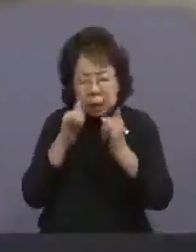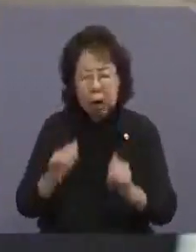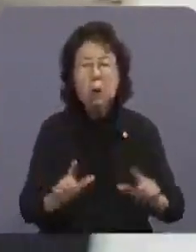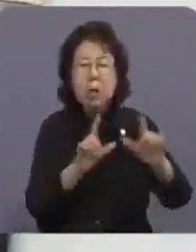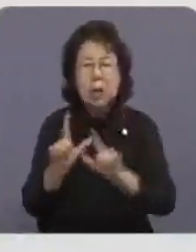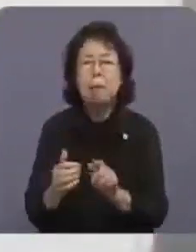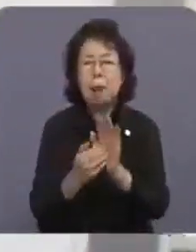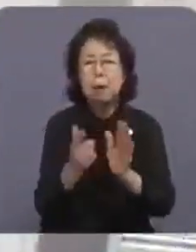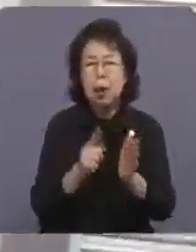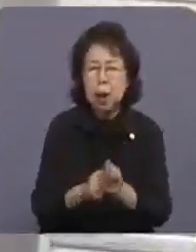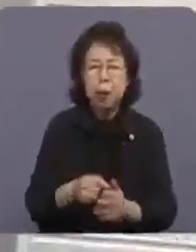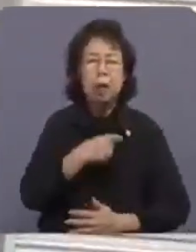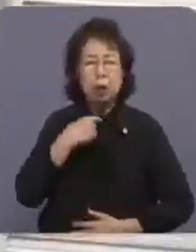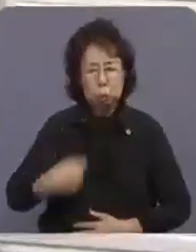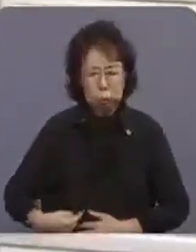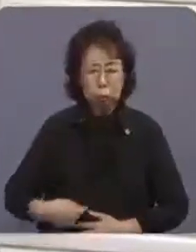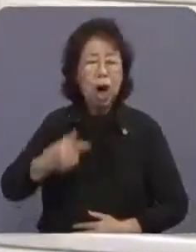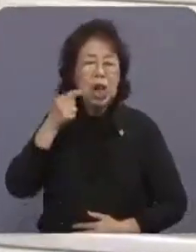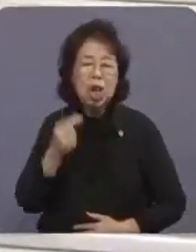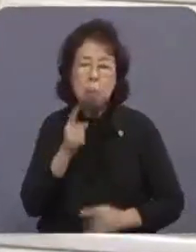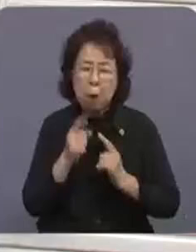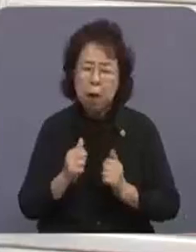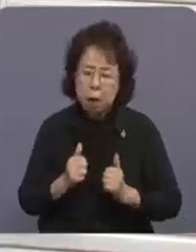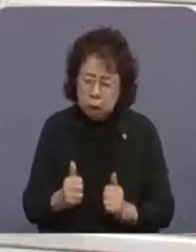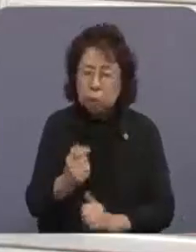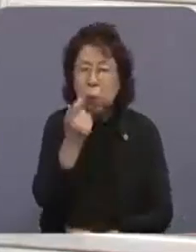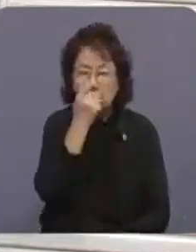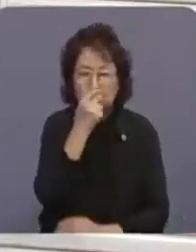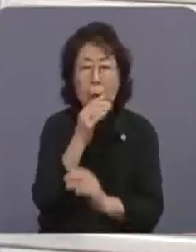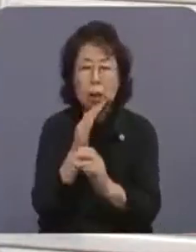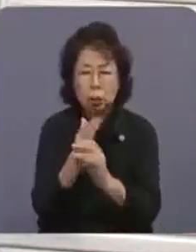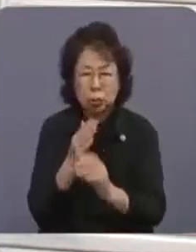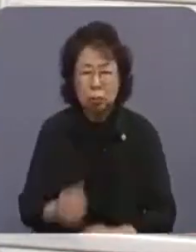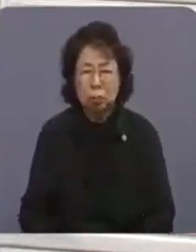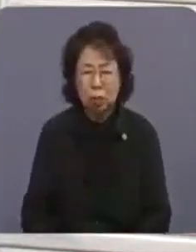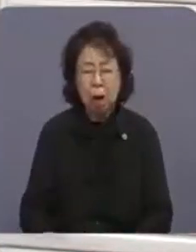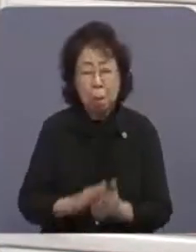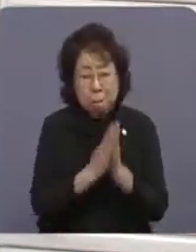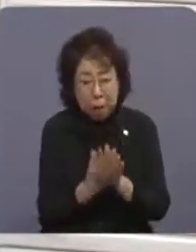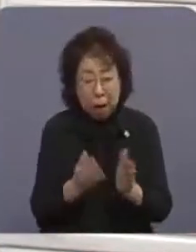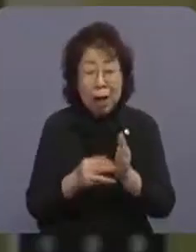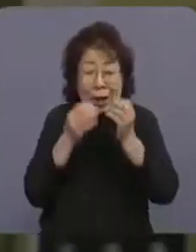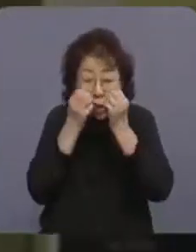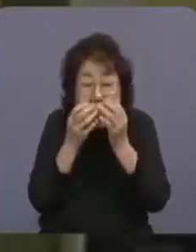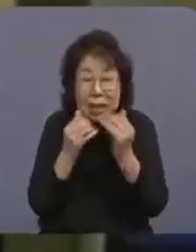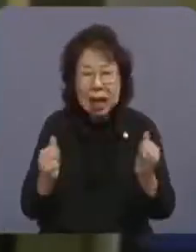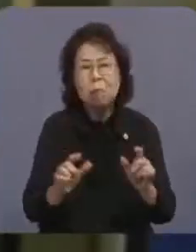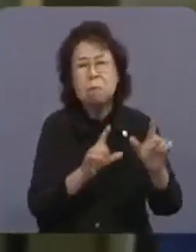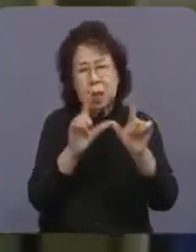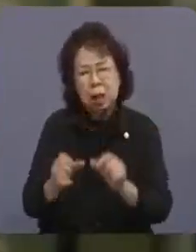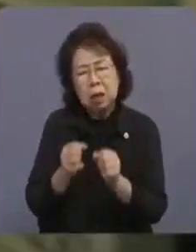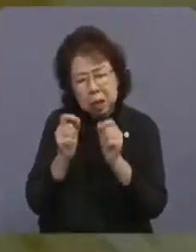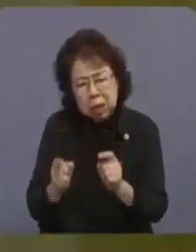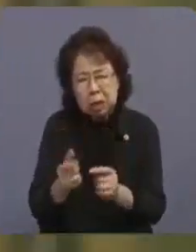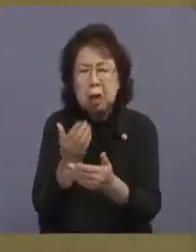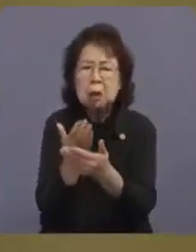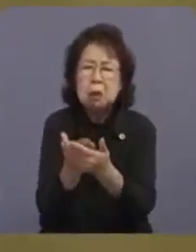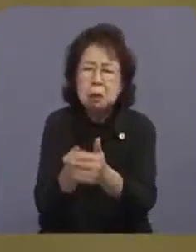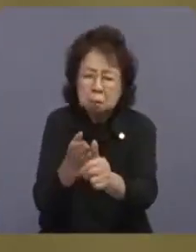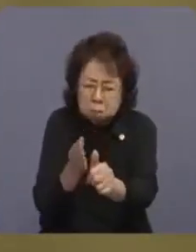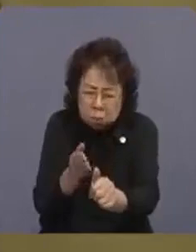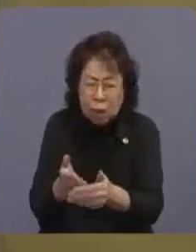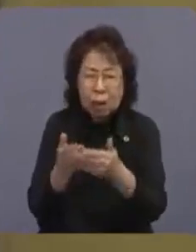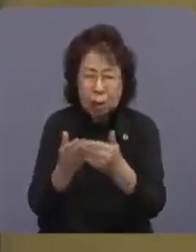대비해 중국어와 일본어를 열심히 공부하고 있다며 교화 새사람으로 살아갈 기회를 간절히